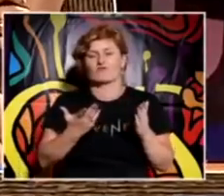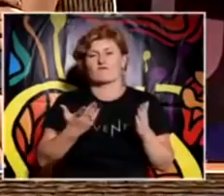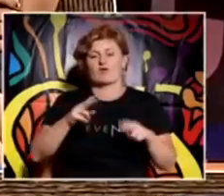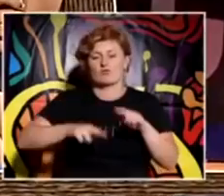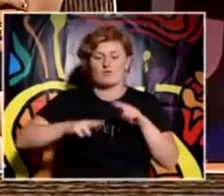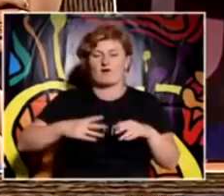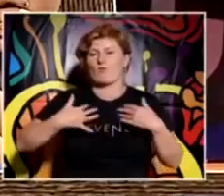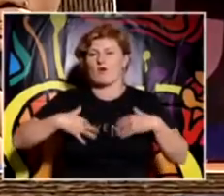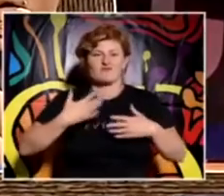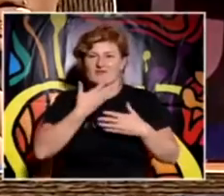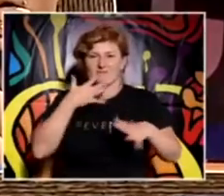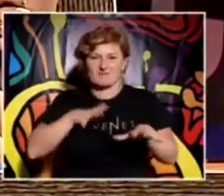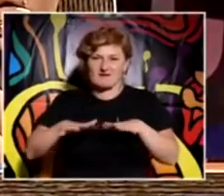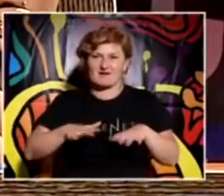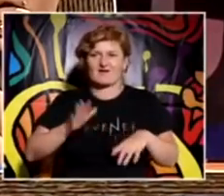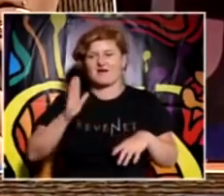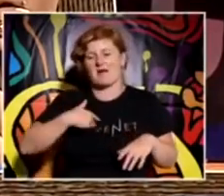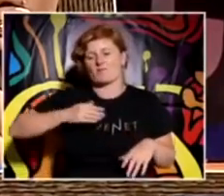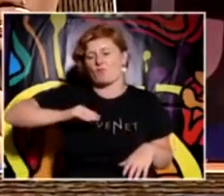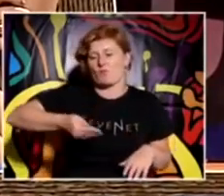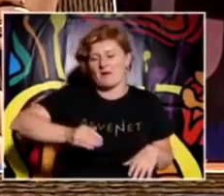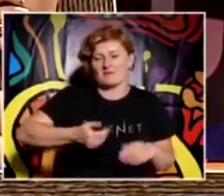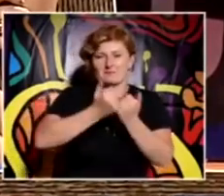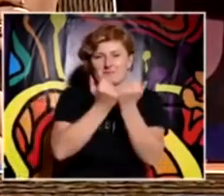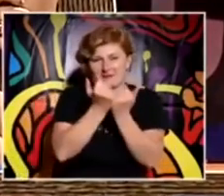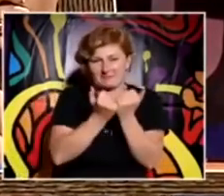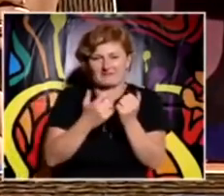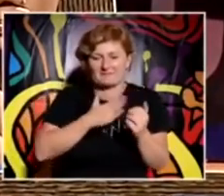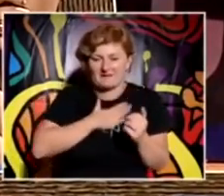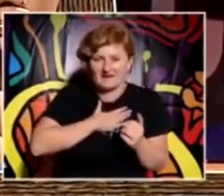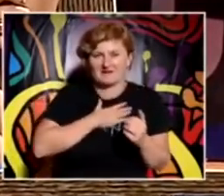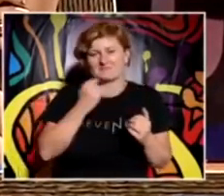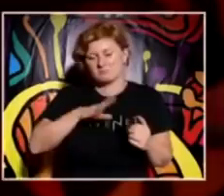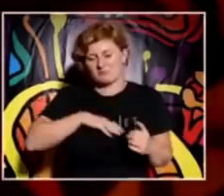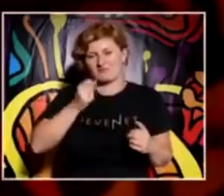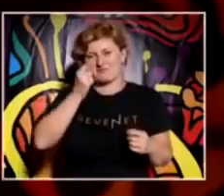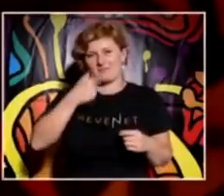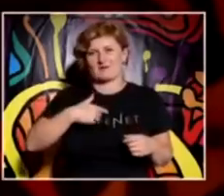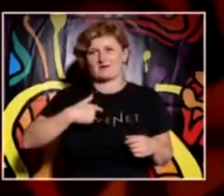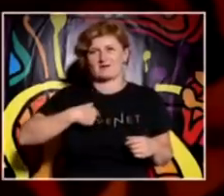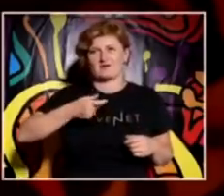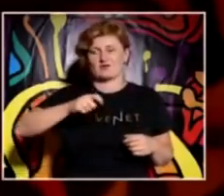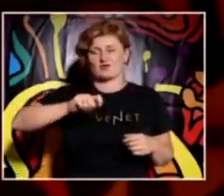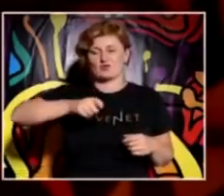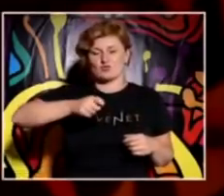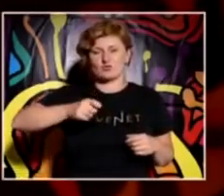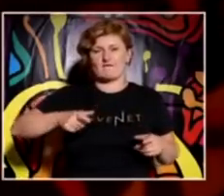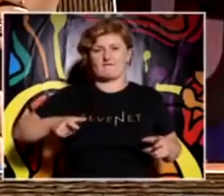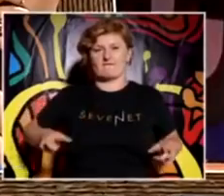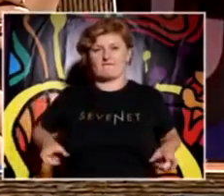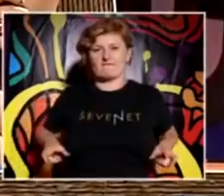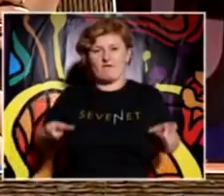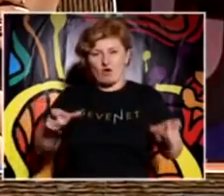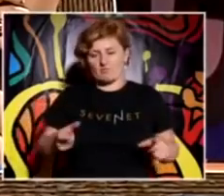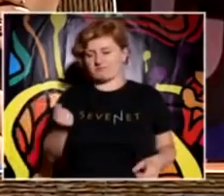Łazienki nie ma, ale to mamy łopatkę małą, papier toaletowy, też zawsze da się coś wymyślić. Wziąłeś klucz i wywaliłeś wszystkie fotele poza pasażerem i kierowcą, tak?